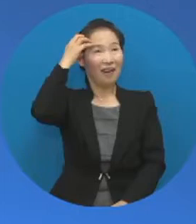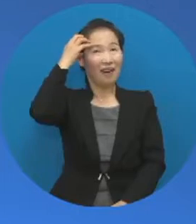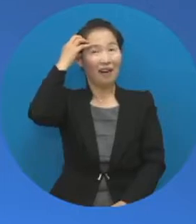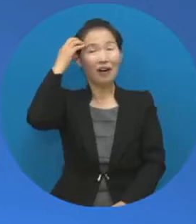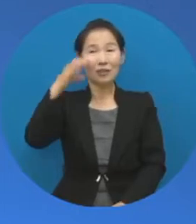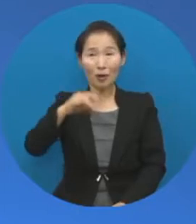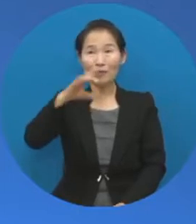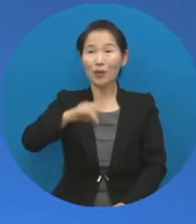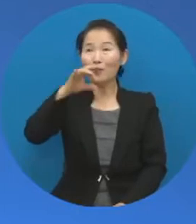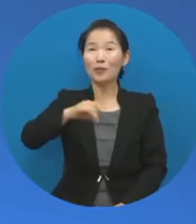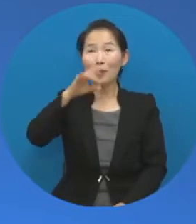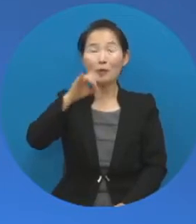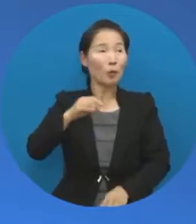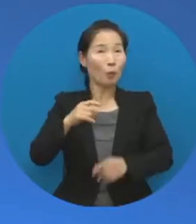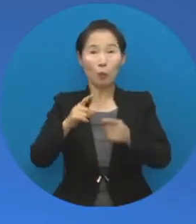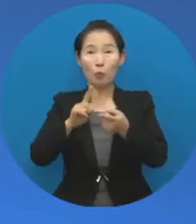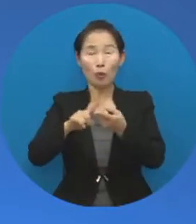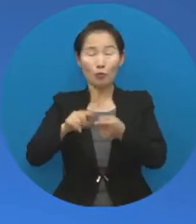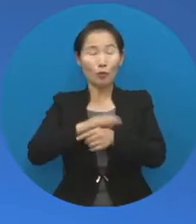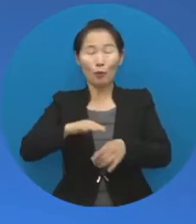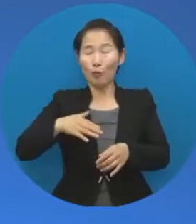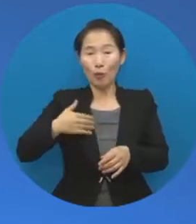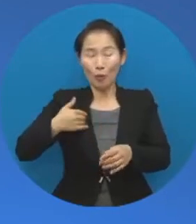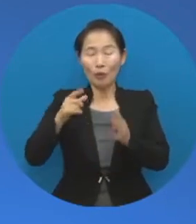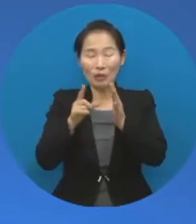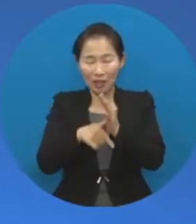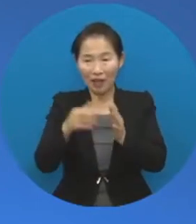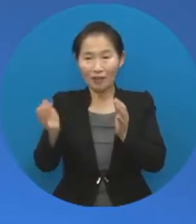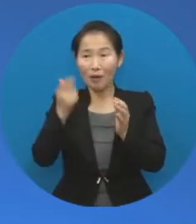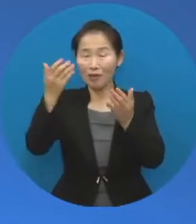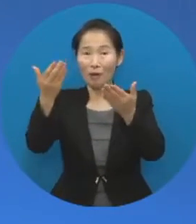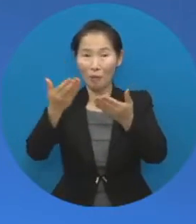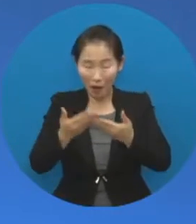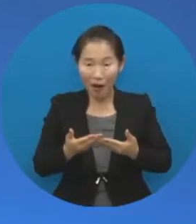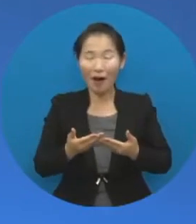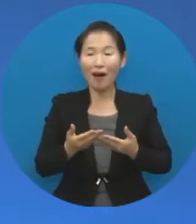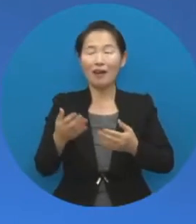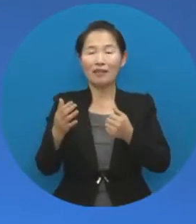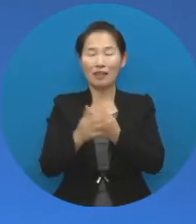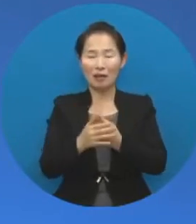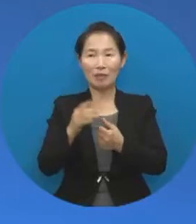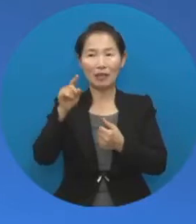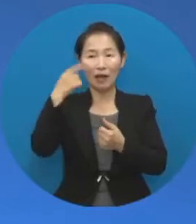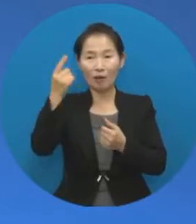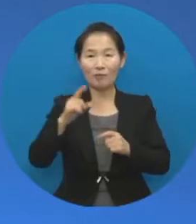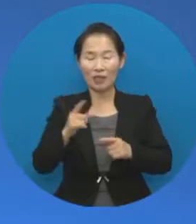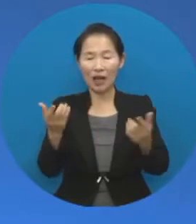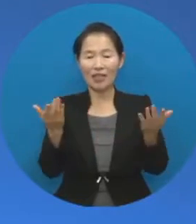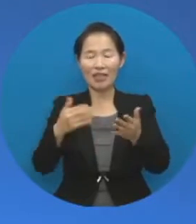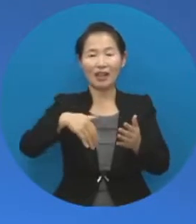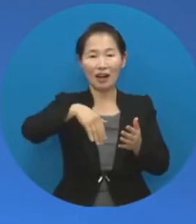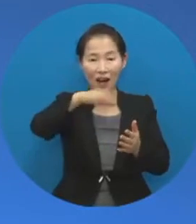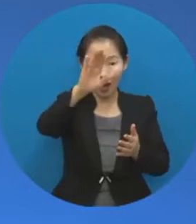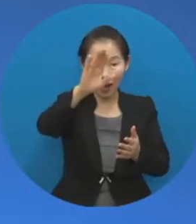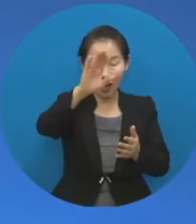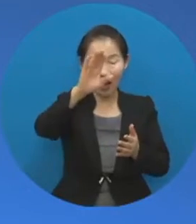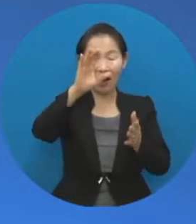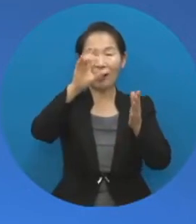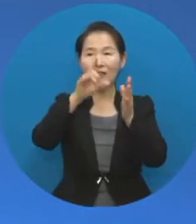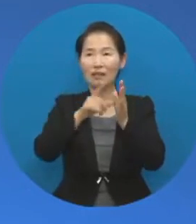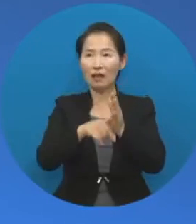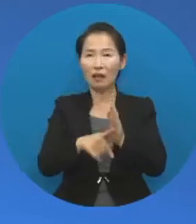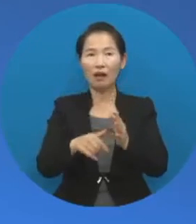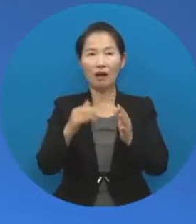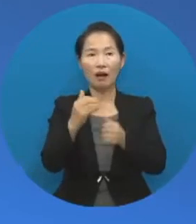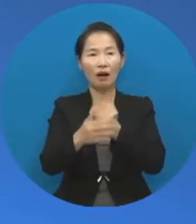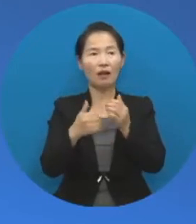잘 모를 때 성령을 받은 거예요. 그래서 다음날 막 출근을 하는데 이미 세상이 바뀌어져 있는 거. 하나님이 만드신 세상이